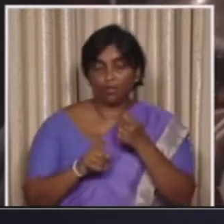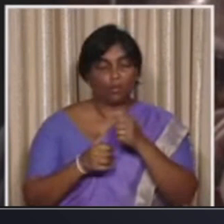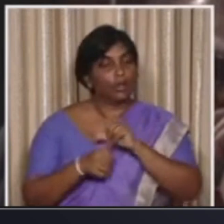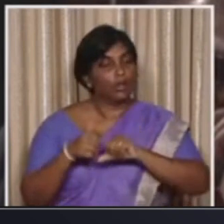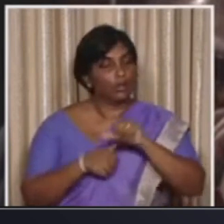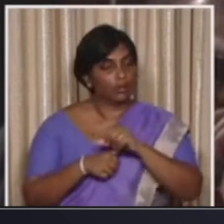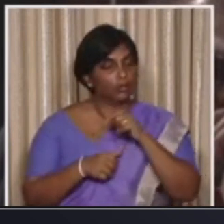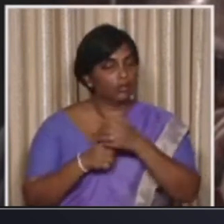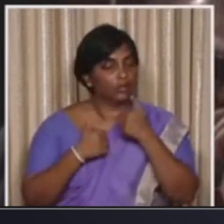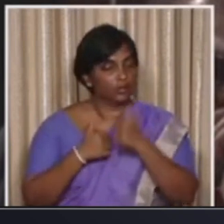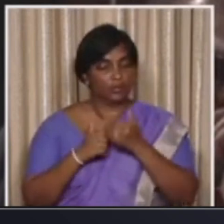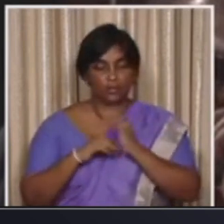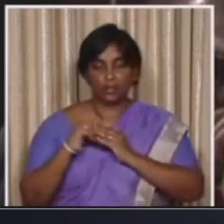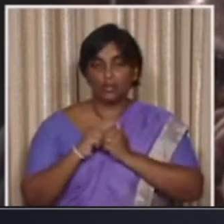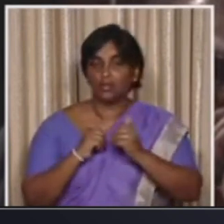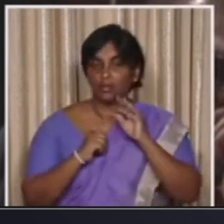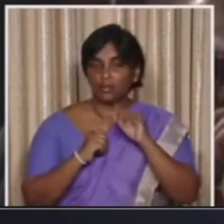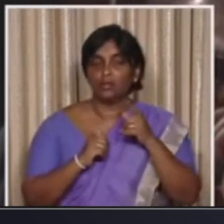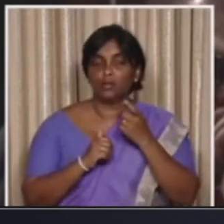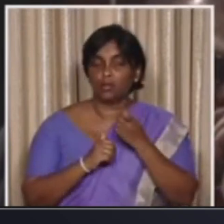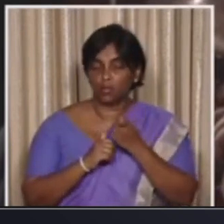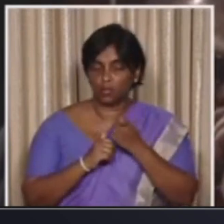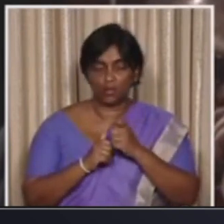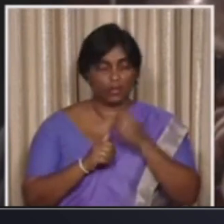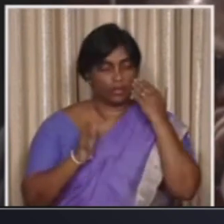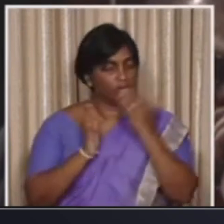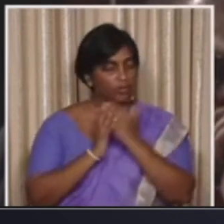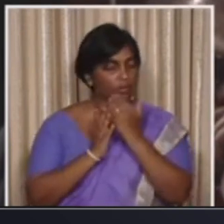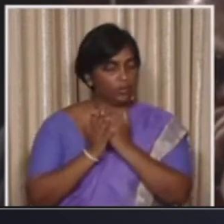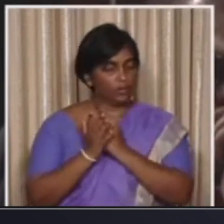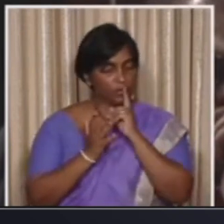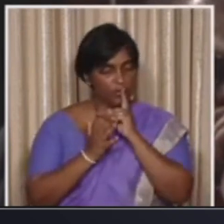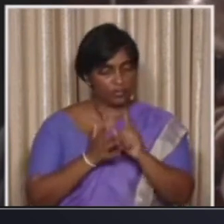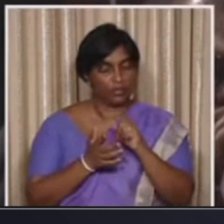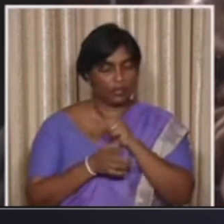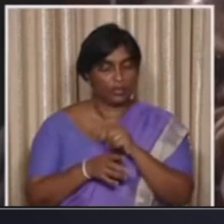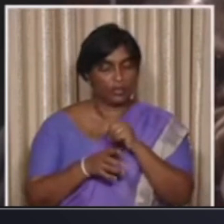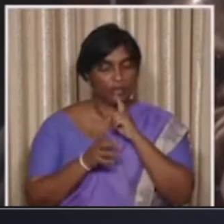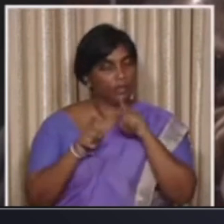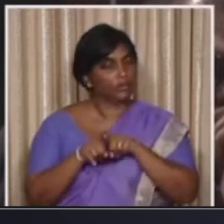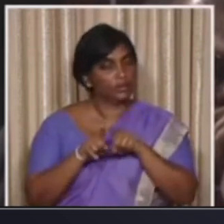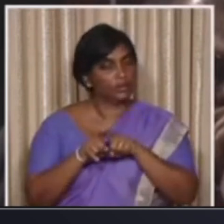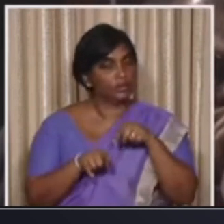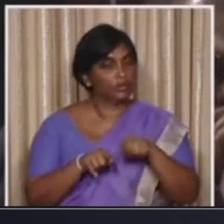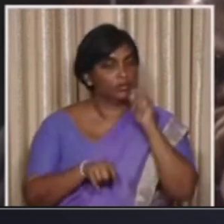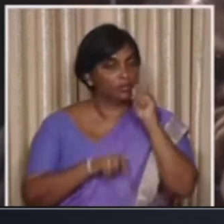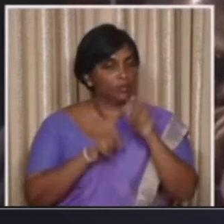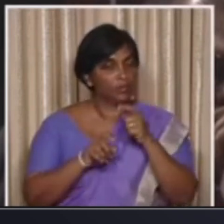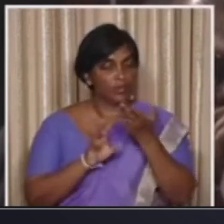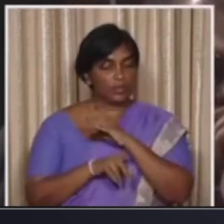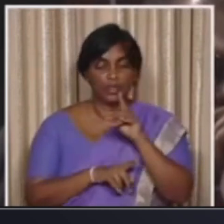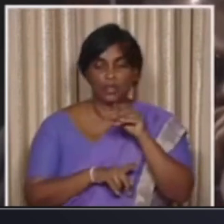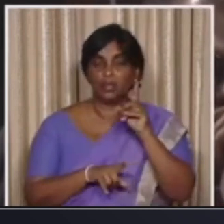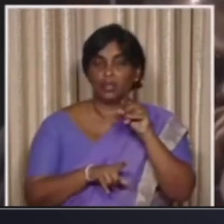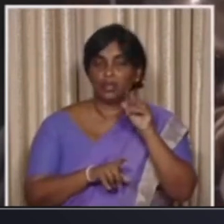වලට යහපත් ප්‍රියාත්මක වෙනවා කියලයි මූල්‍ය සිද්ධාන්ත වල තියෙන්නේ. එහෙම බැංකු දෙකක් මේ අය අර